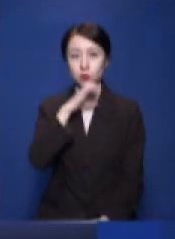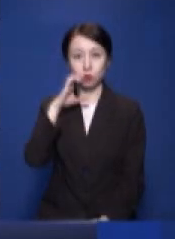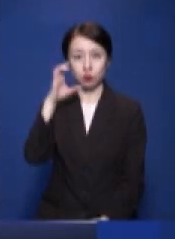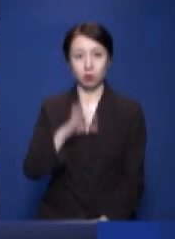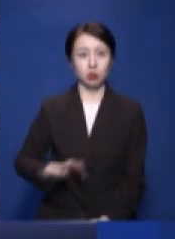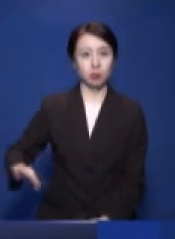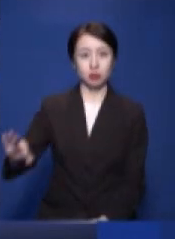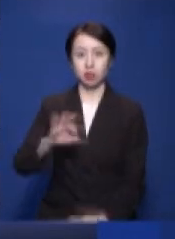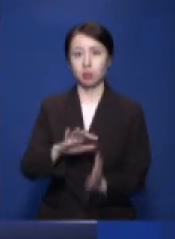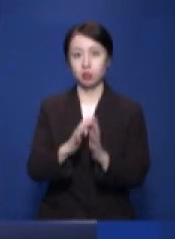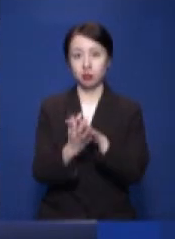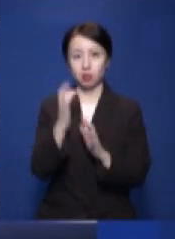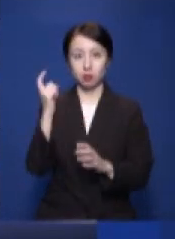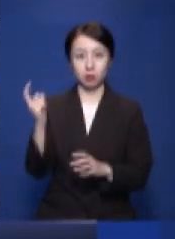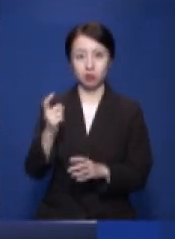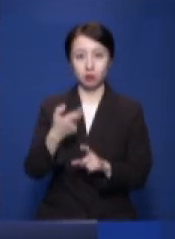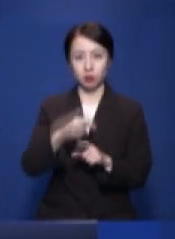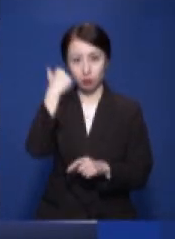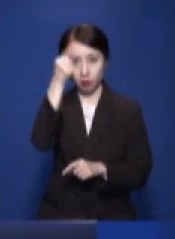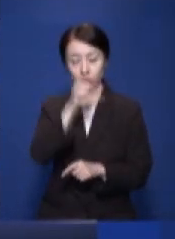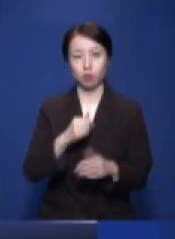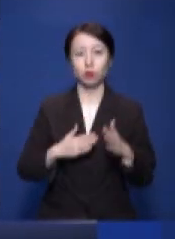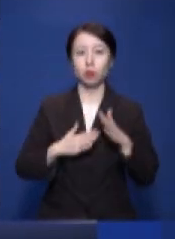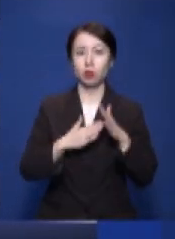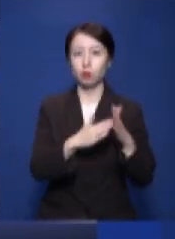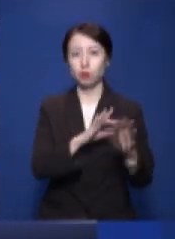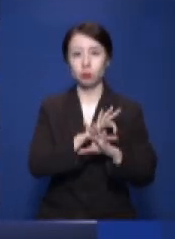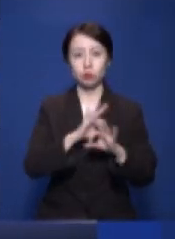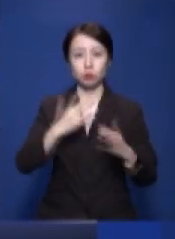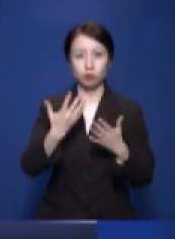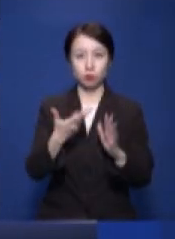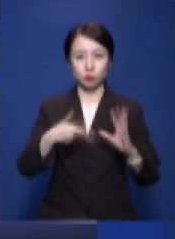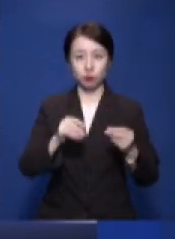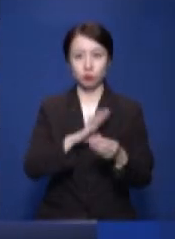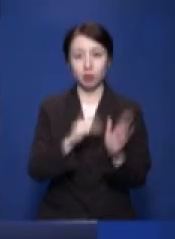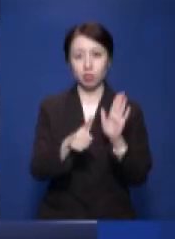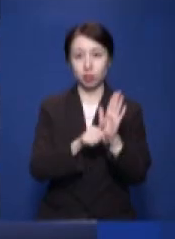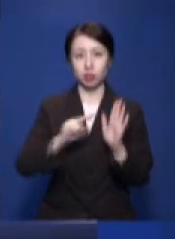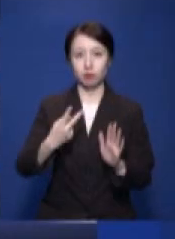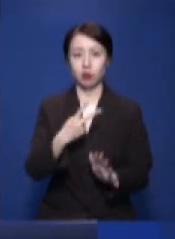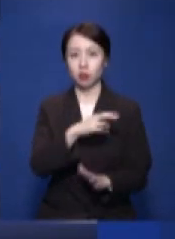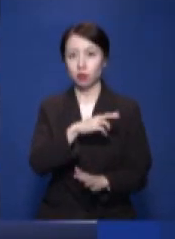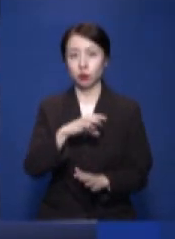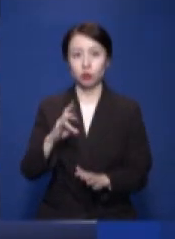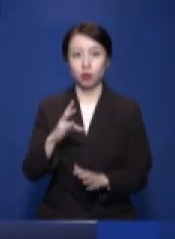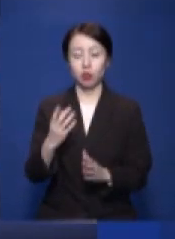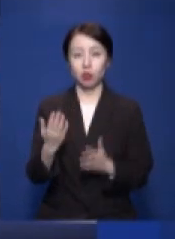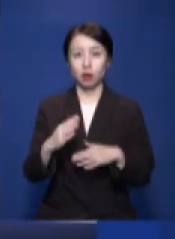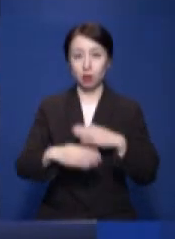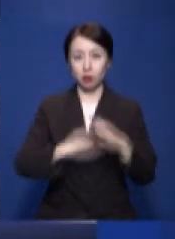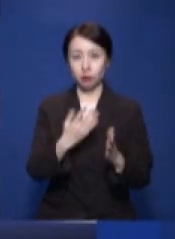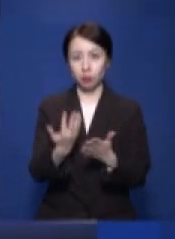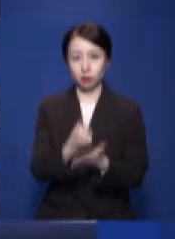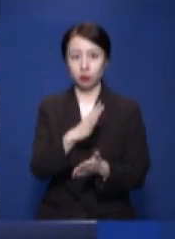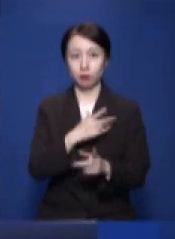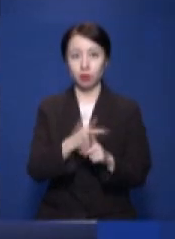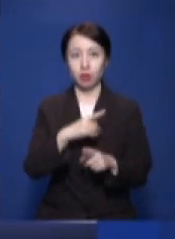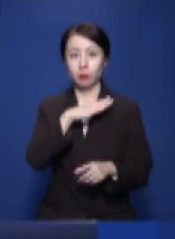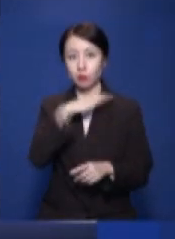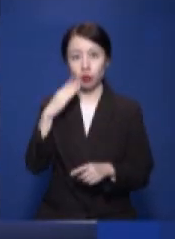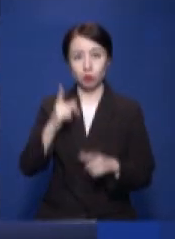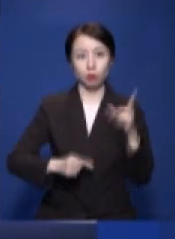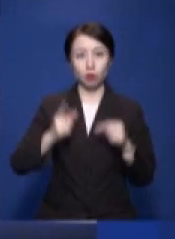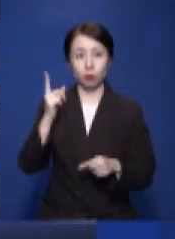Солтүстік қазақстандық аграршылар биыл рекордтық жақсы өнім алып, 6,2 миллион тонна дақыл қамбаға құйылды. Ет пен